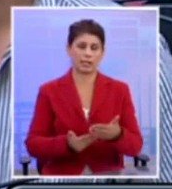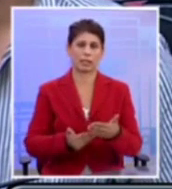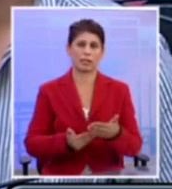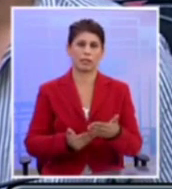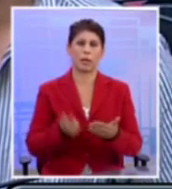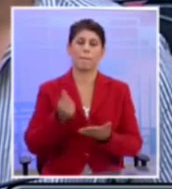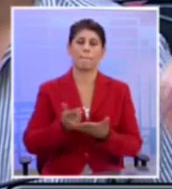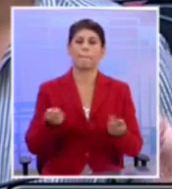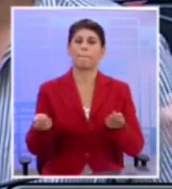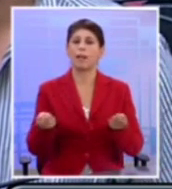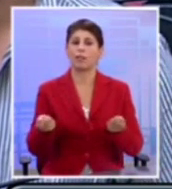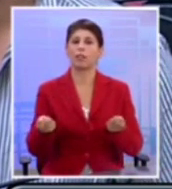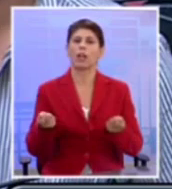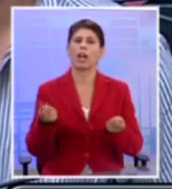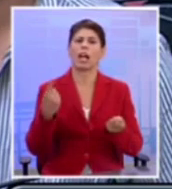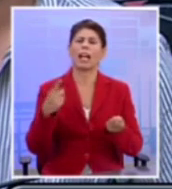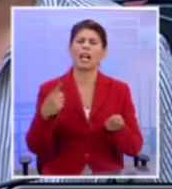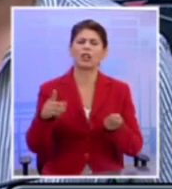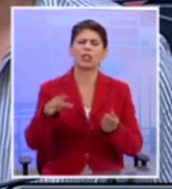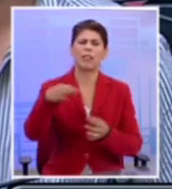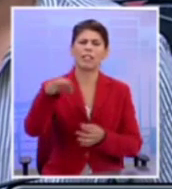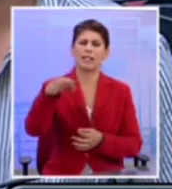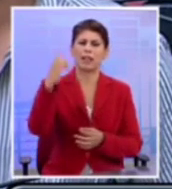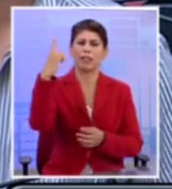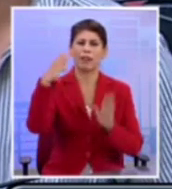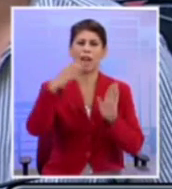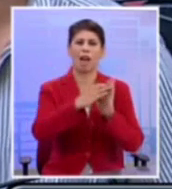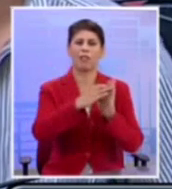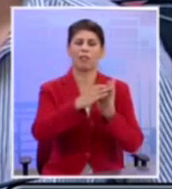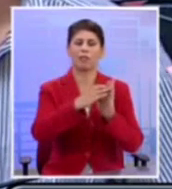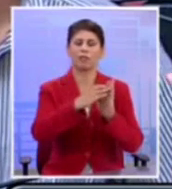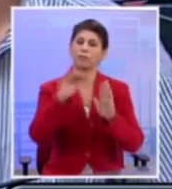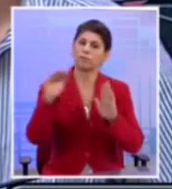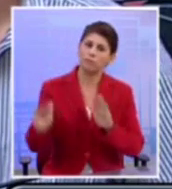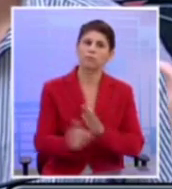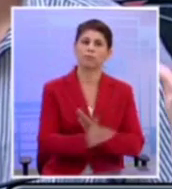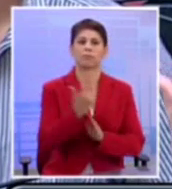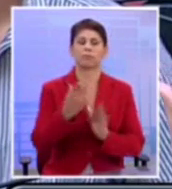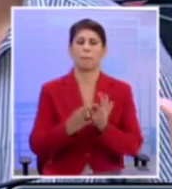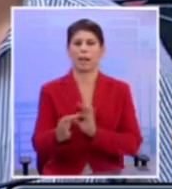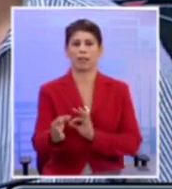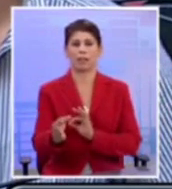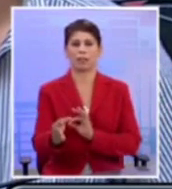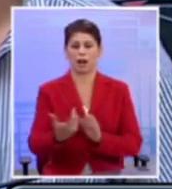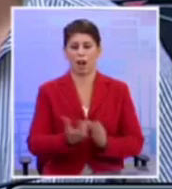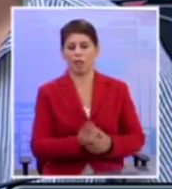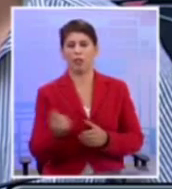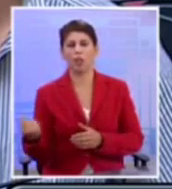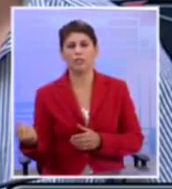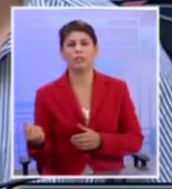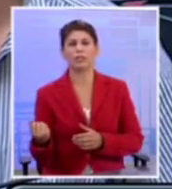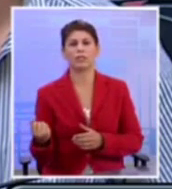τη μέθοδο εκατοντάδες σελίδες ένα άρθρο, περνούσαν μέτρα λιτότητας